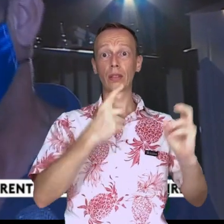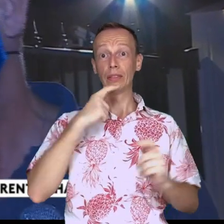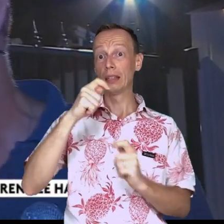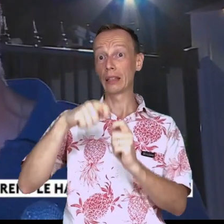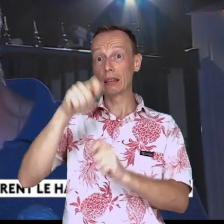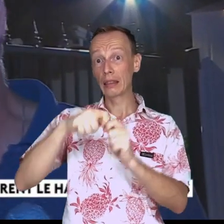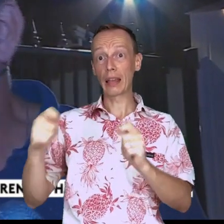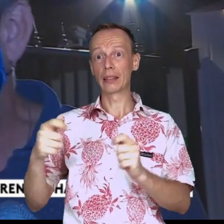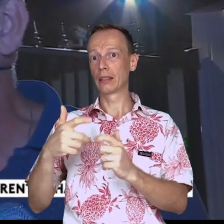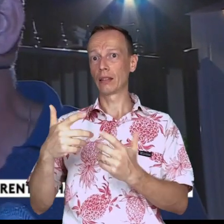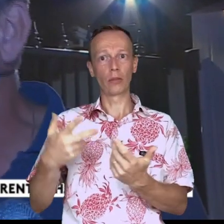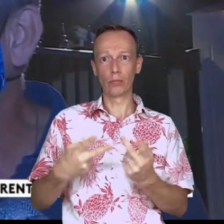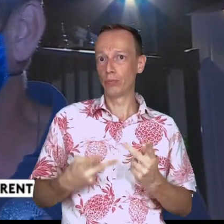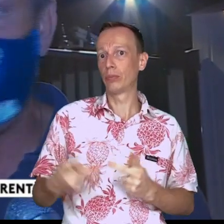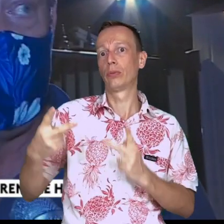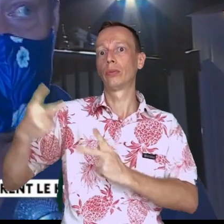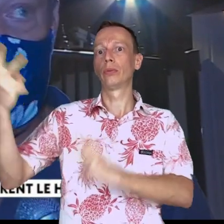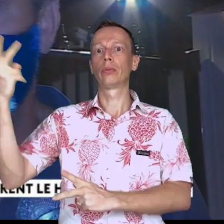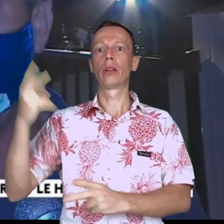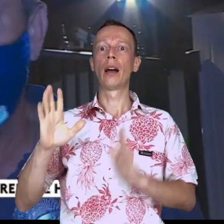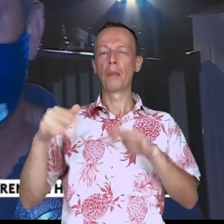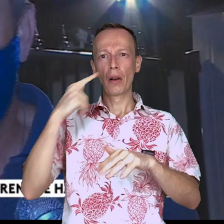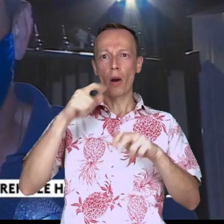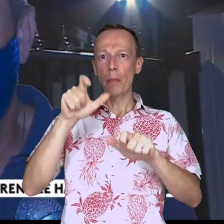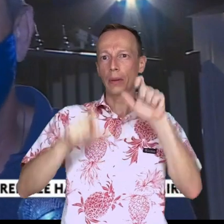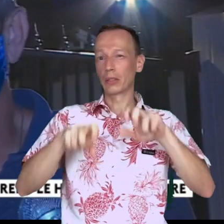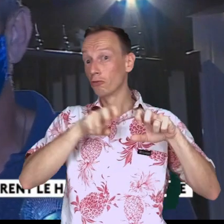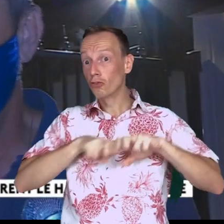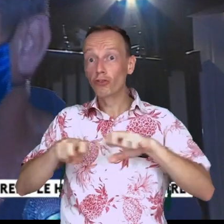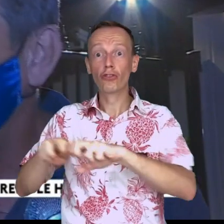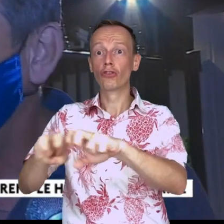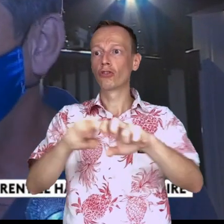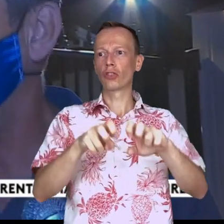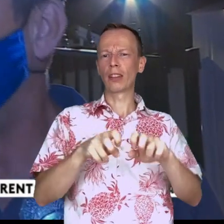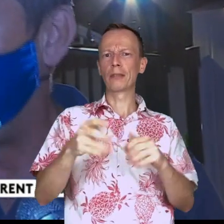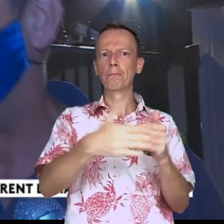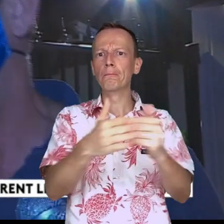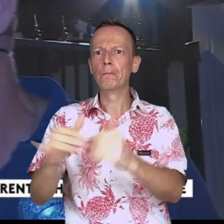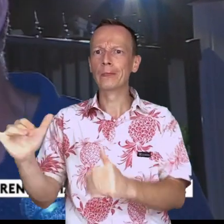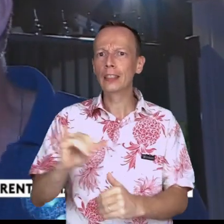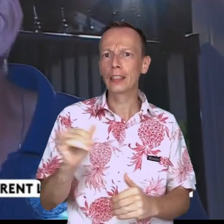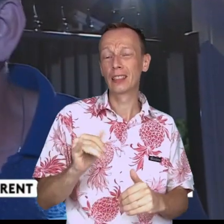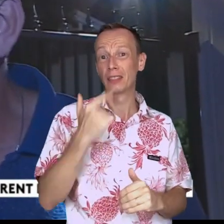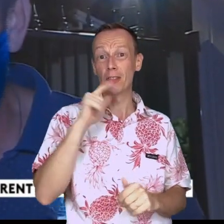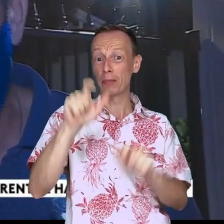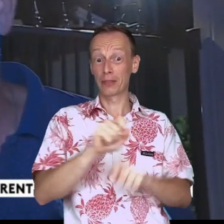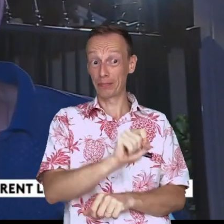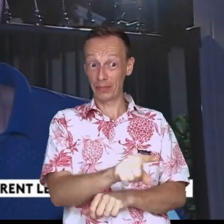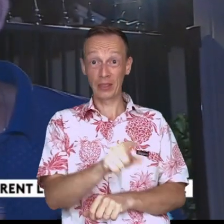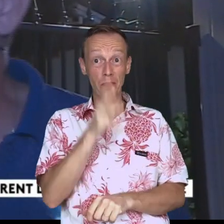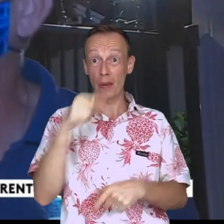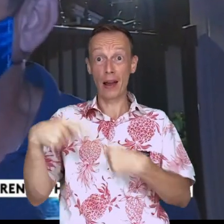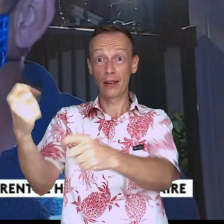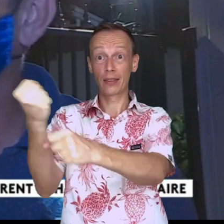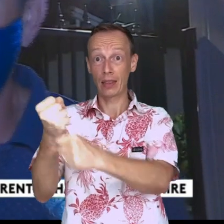travail ou à qui on va conseiller de rester chez eux. Et donc ça, aujourd'hui, il y a un vide. Et ces gens-là, avant de monter une caisse de chômage, il